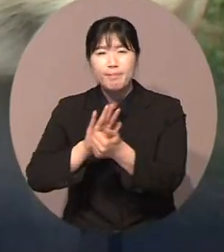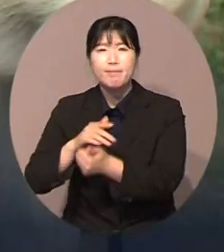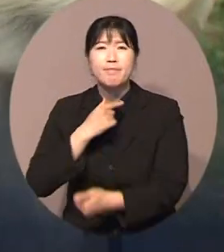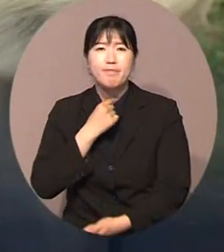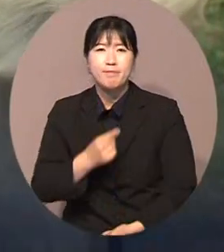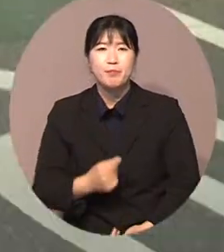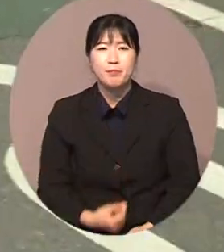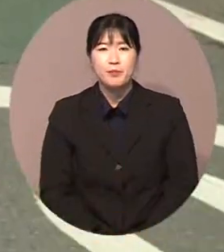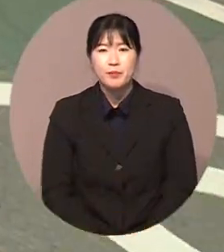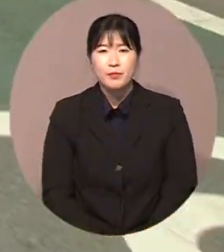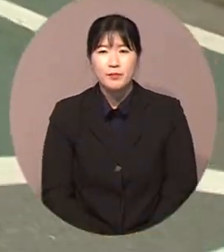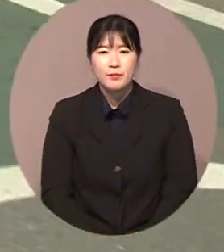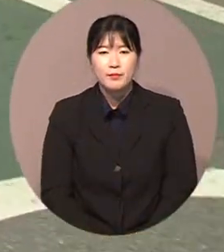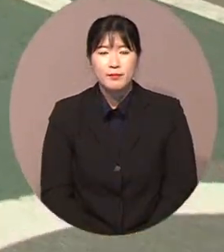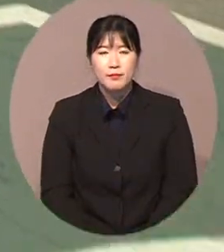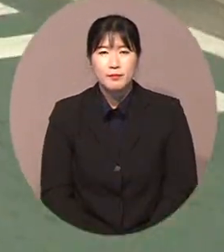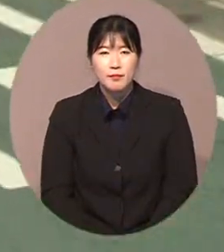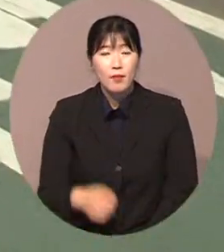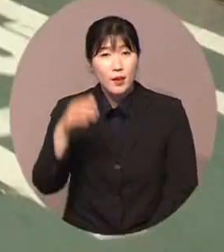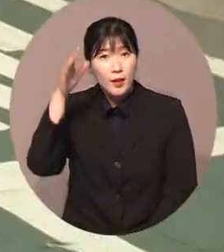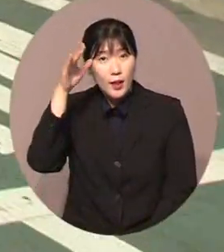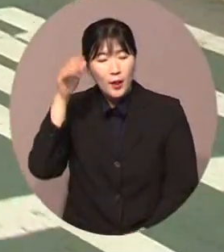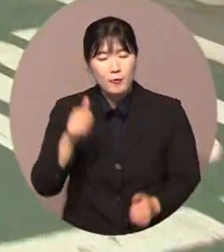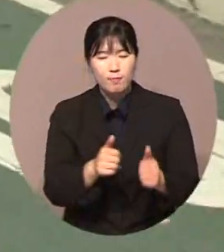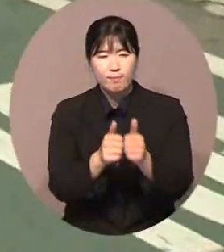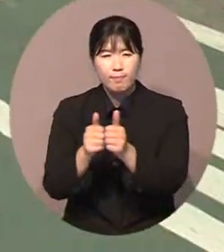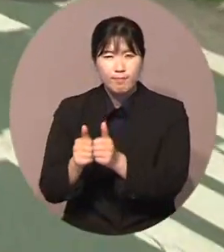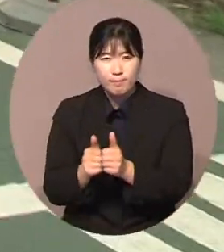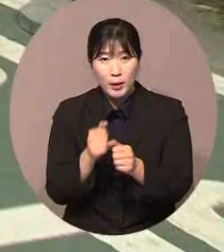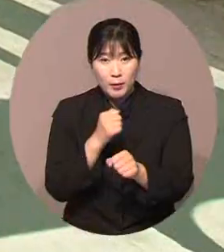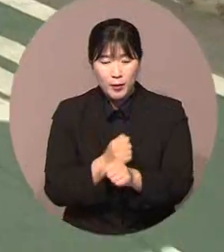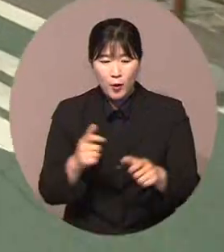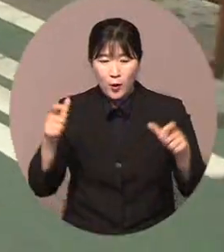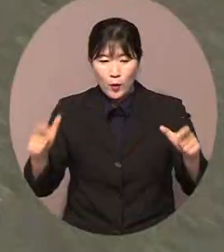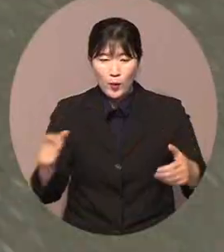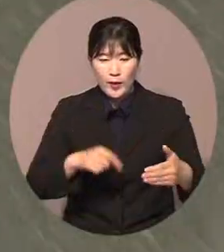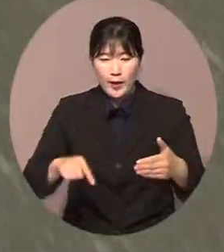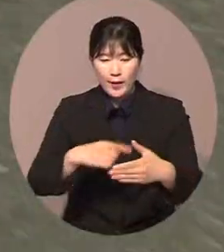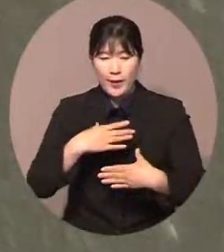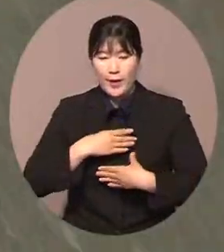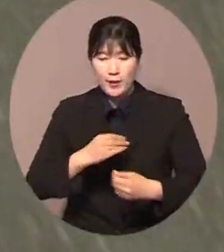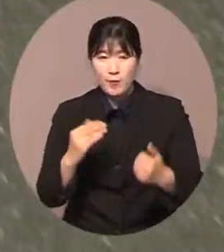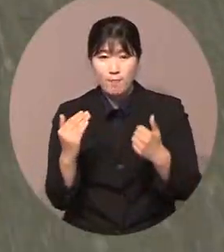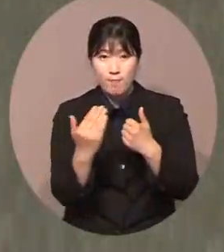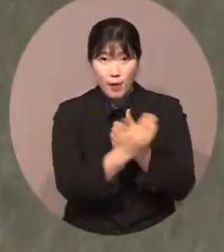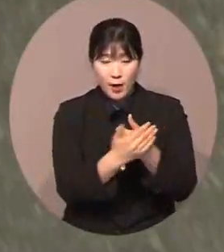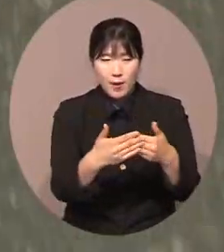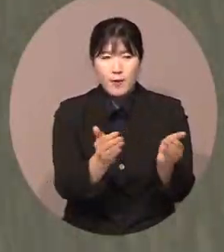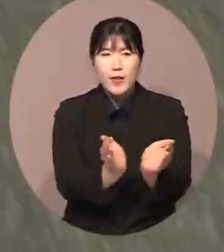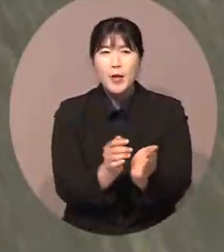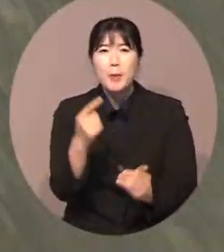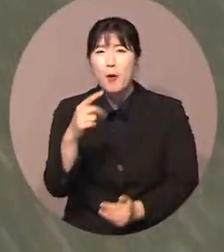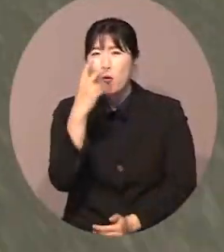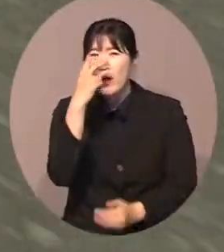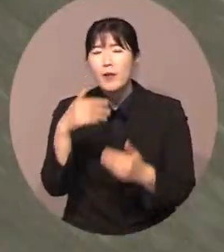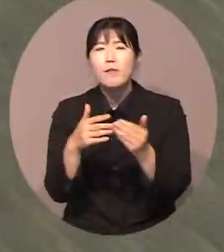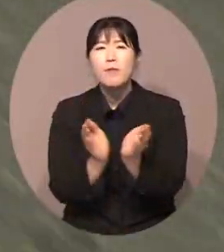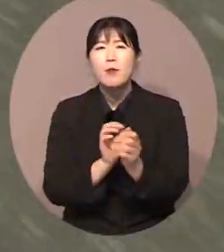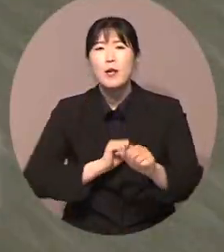되고자. 반려견과 산책을 하면서 동네 안전지킴이 역할을 하는 주민참여형